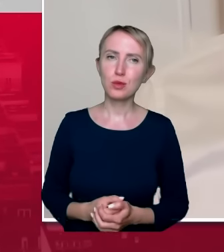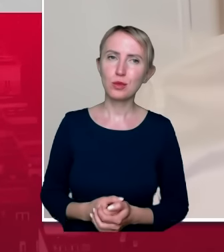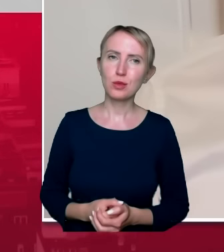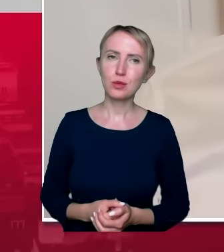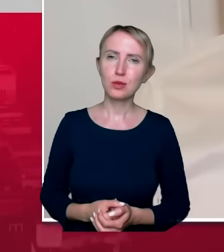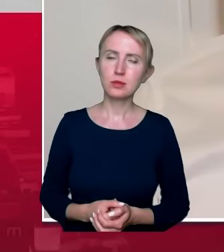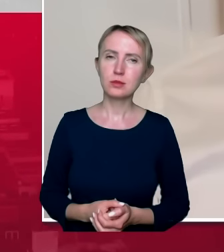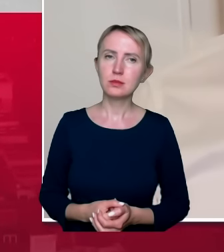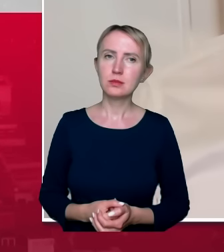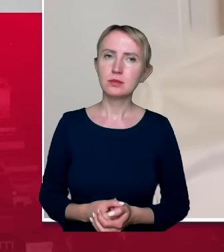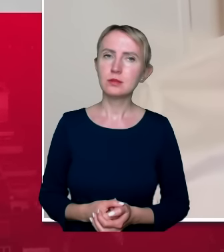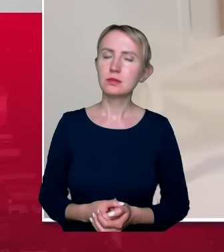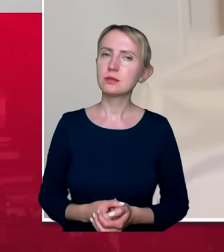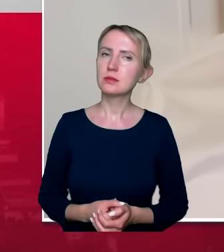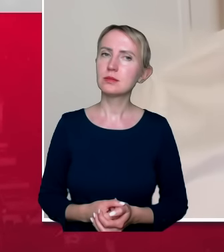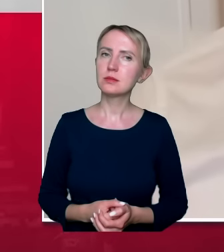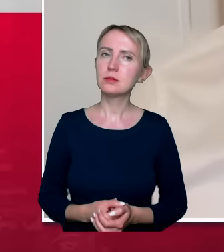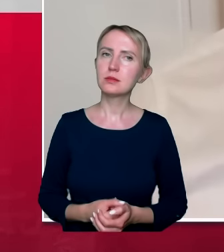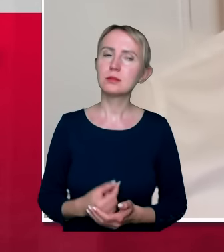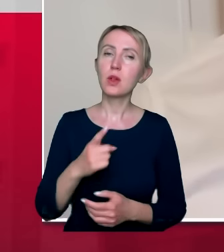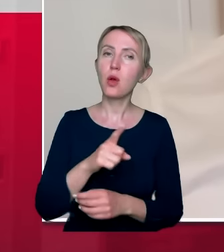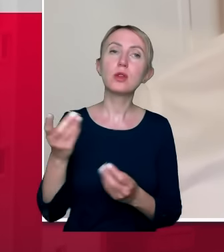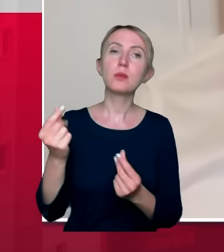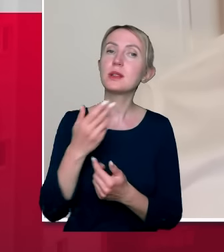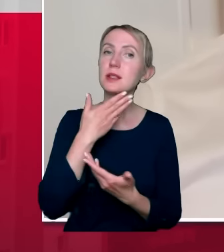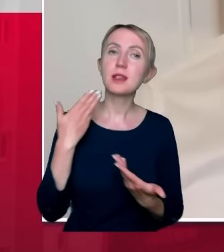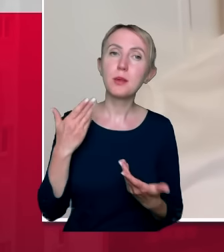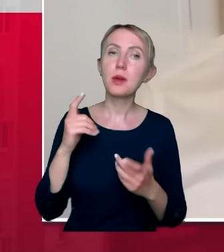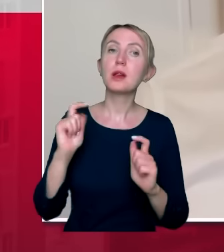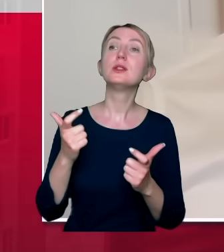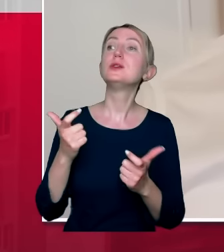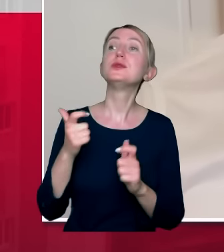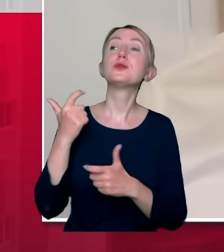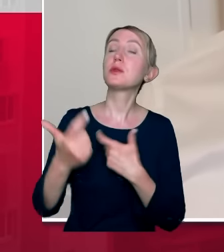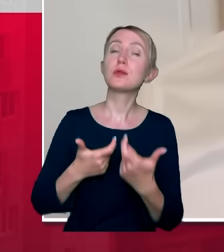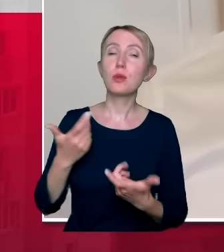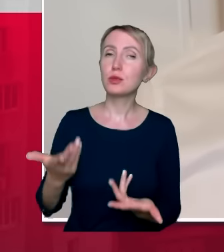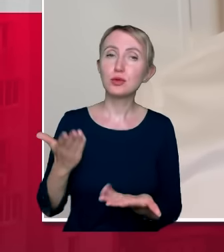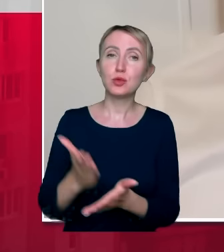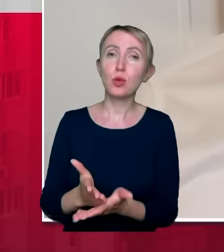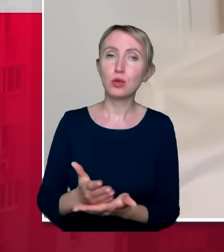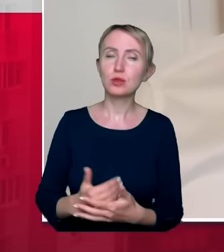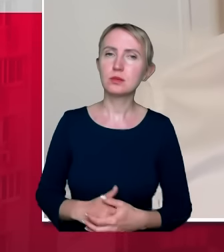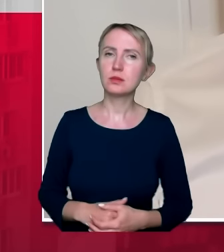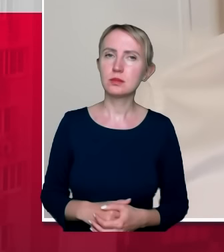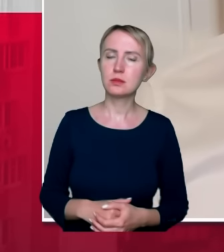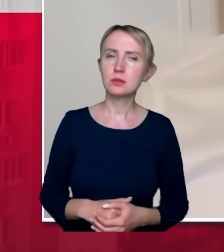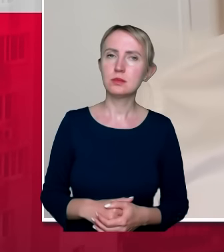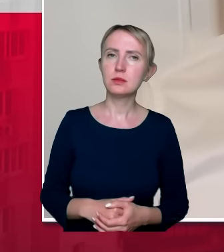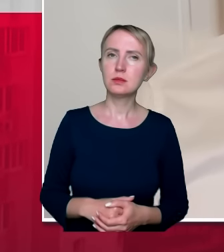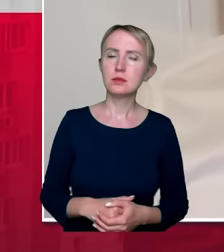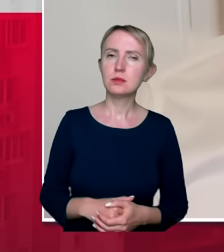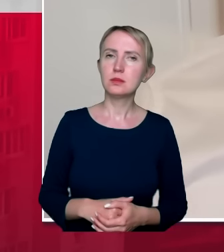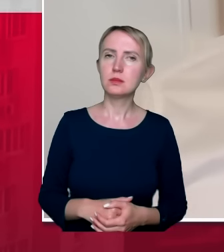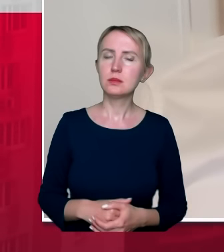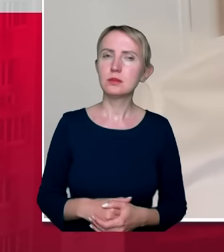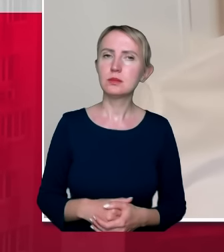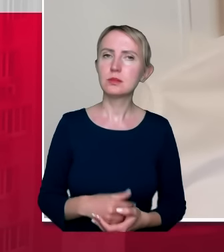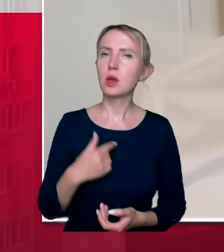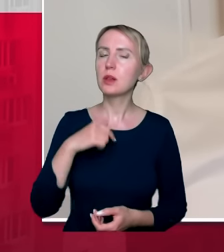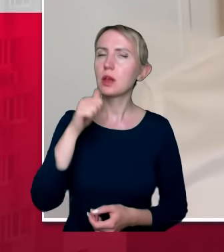Więc oni jak zwykle pieniędzy nie ma i co nam zrobisz? No i tyle. Natomiast ja